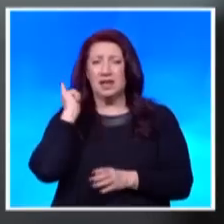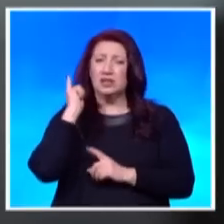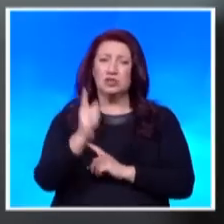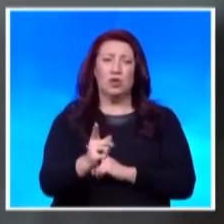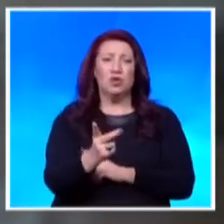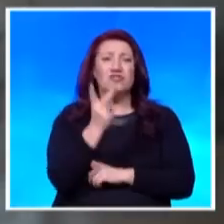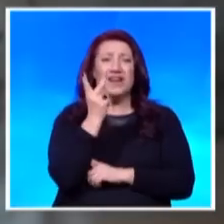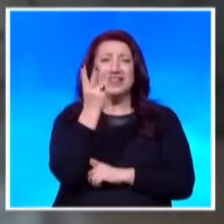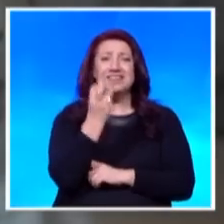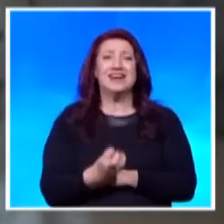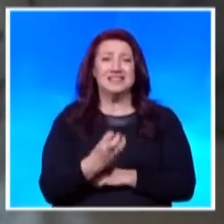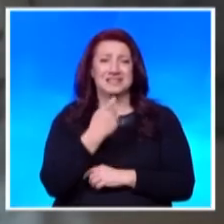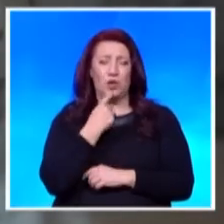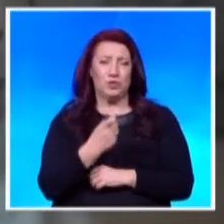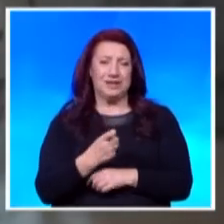една от тях.